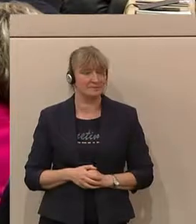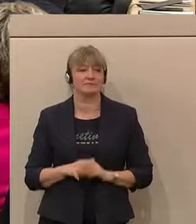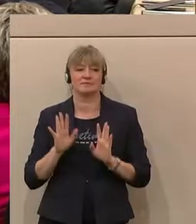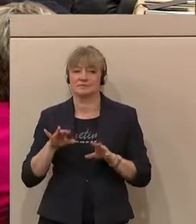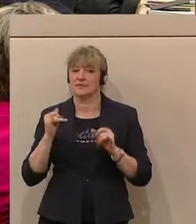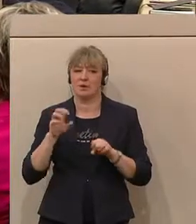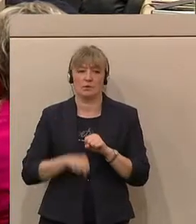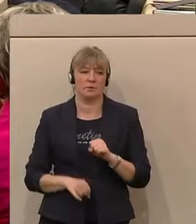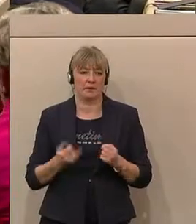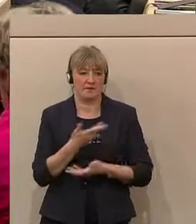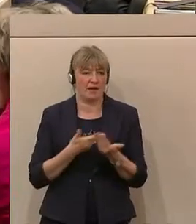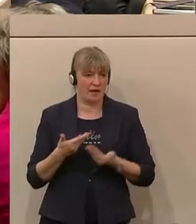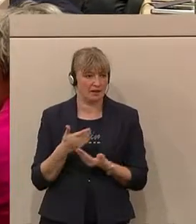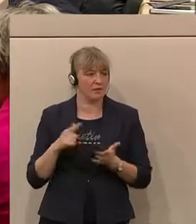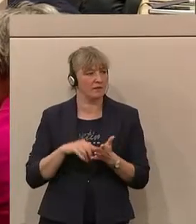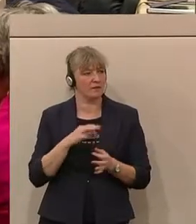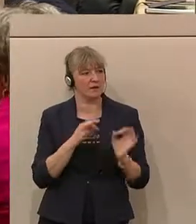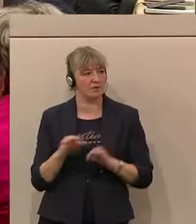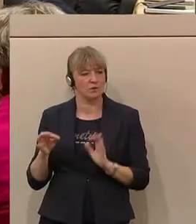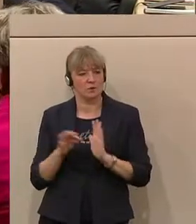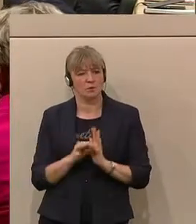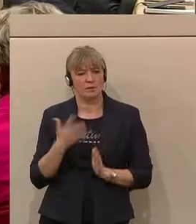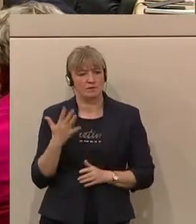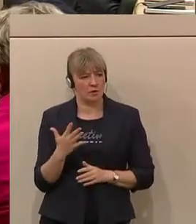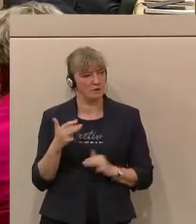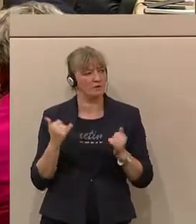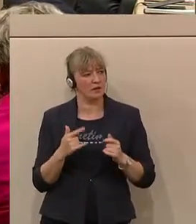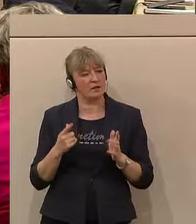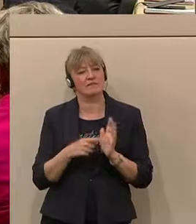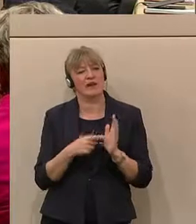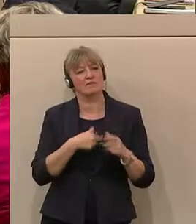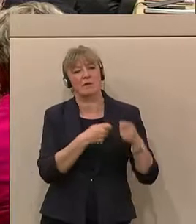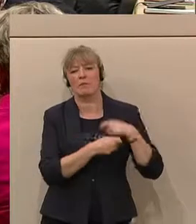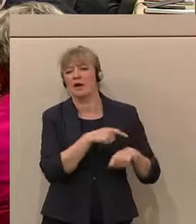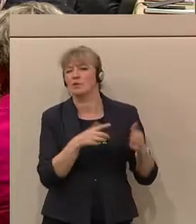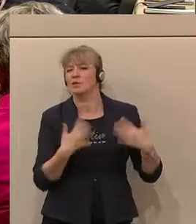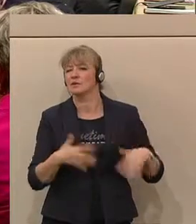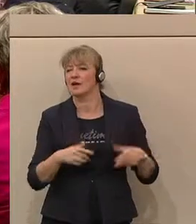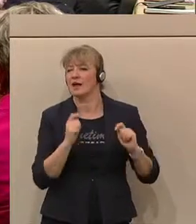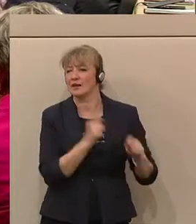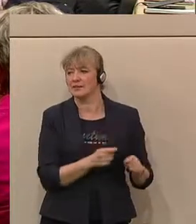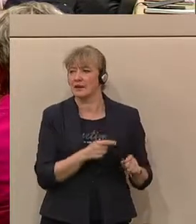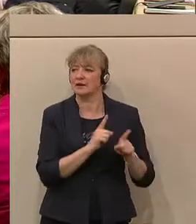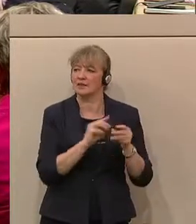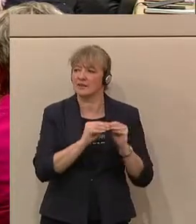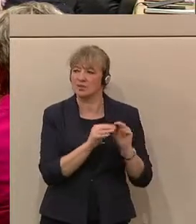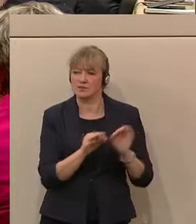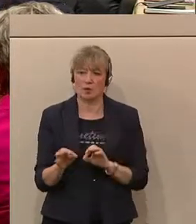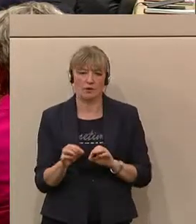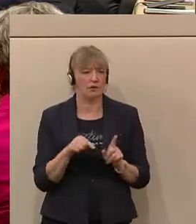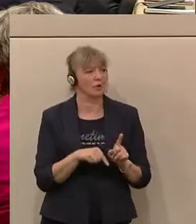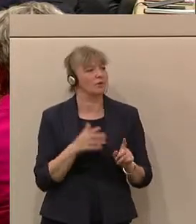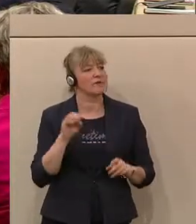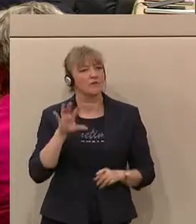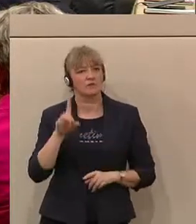Dann unterbreche ich die Verhandlung über den Tagesordnungspunkt 5, damit die verlangte Behandlung eines dringlichen Antrages gemäß der Geschäftsordnung